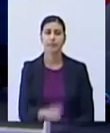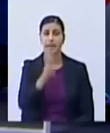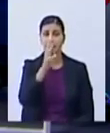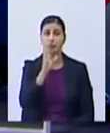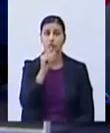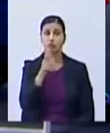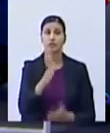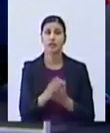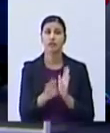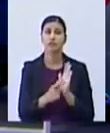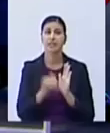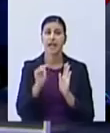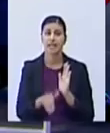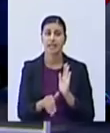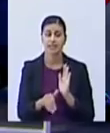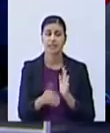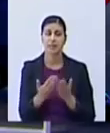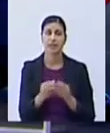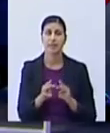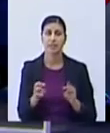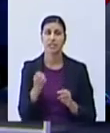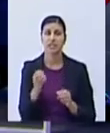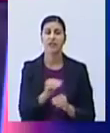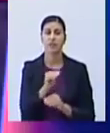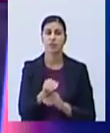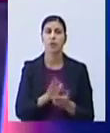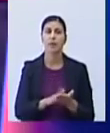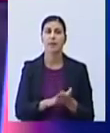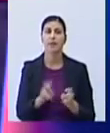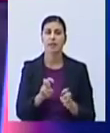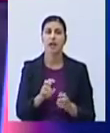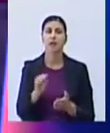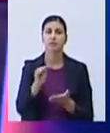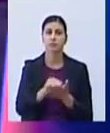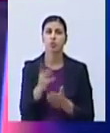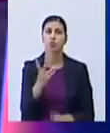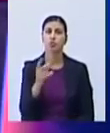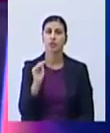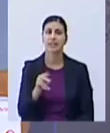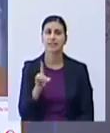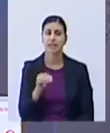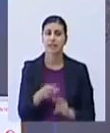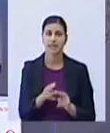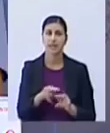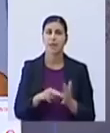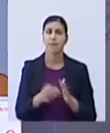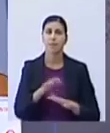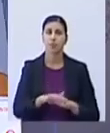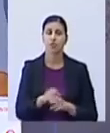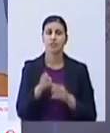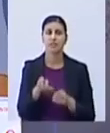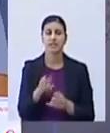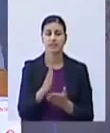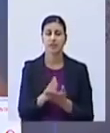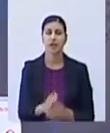შეფასი როცა გაქვს 17000 ხო მინის და პლუს ამაშენ პრემიის სახით იწერ შემოკარგო კიდე 25000 ლარს ხო ეს ხო ბიუჯეტის ძარცვა რა